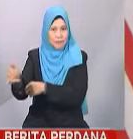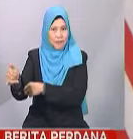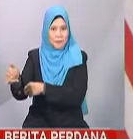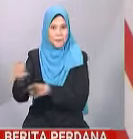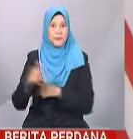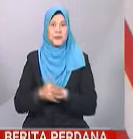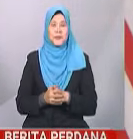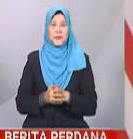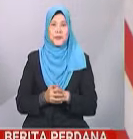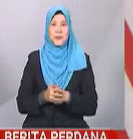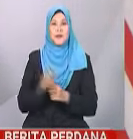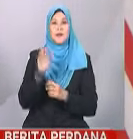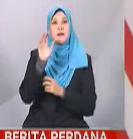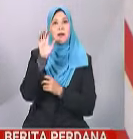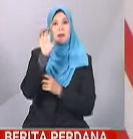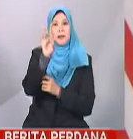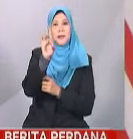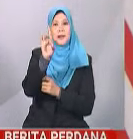Seramai